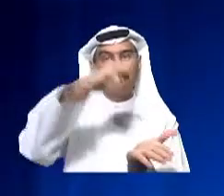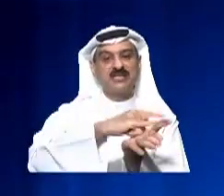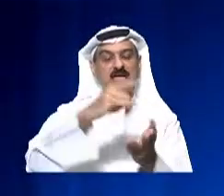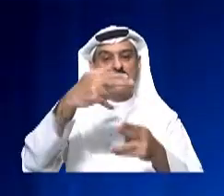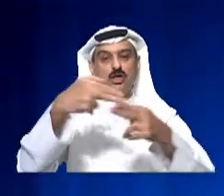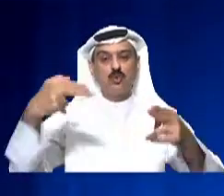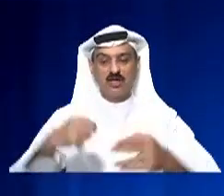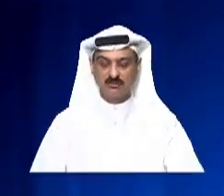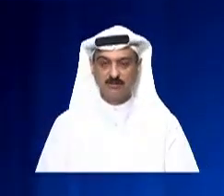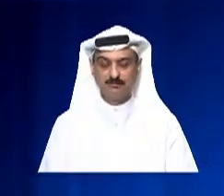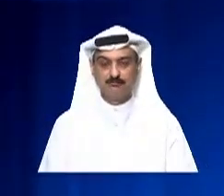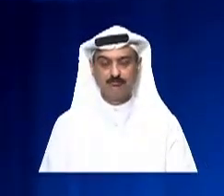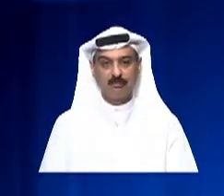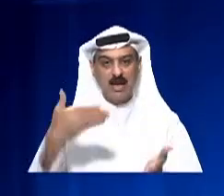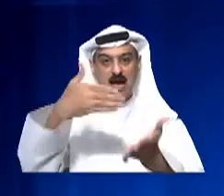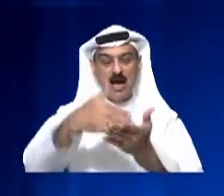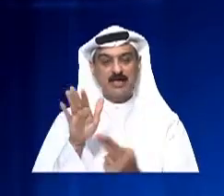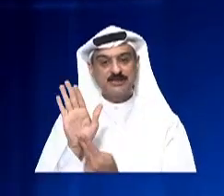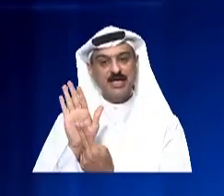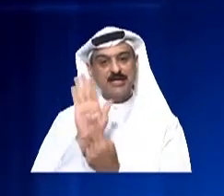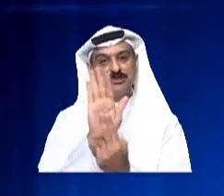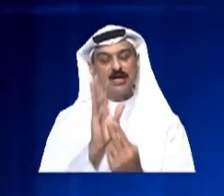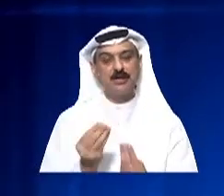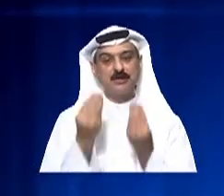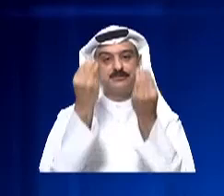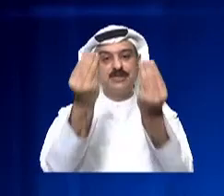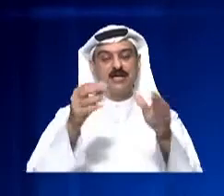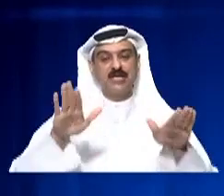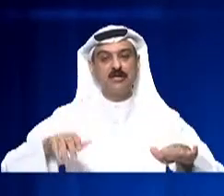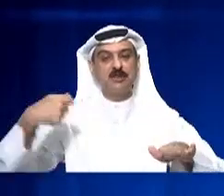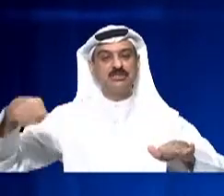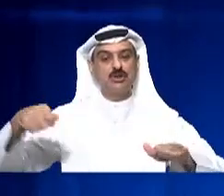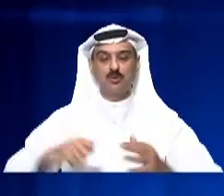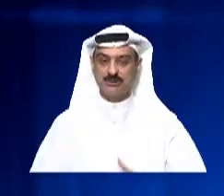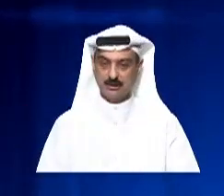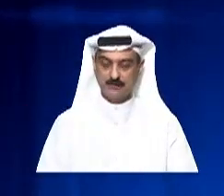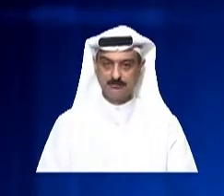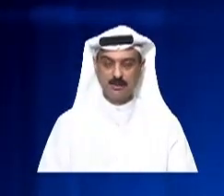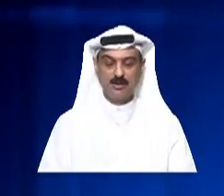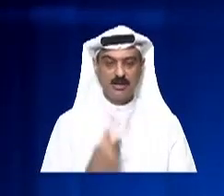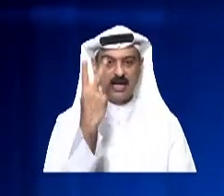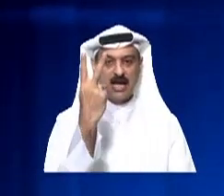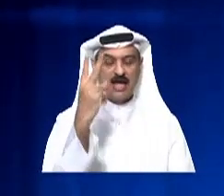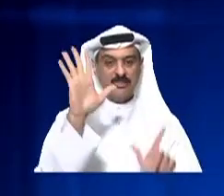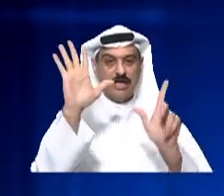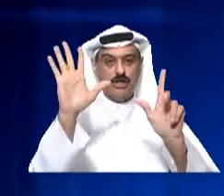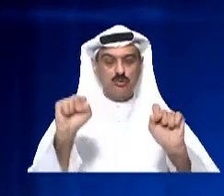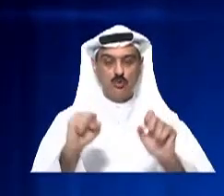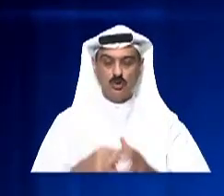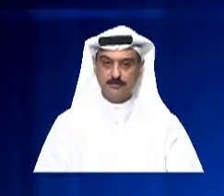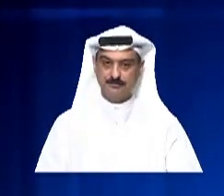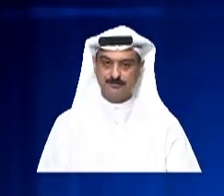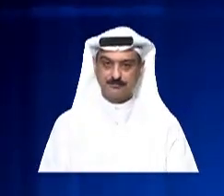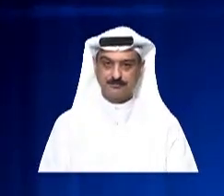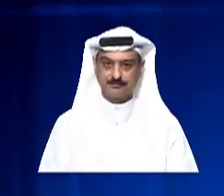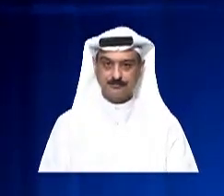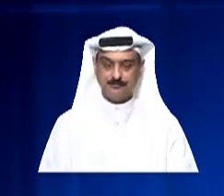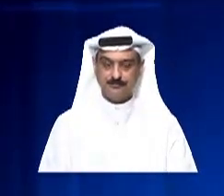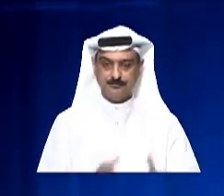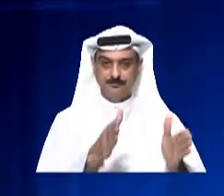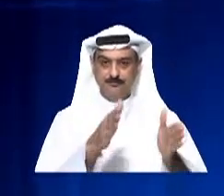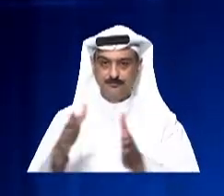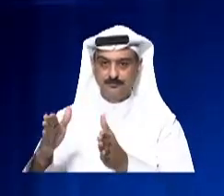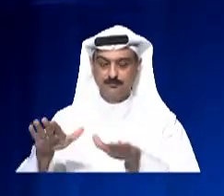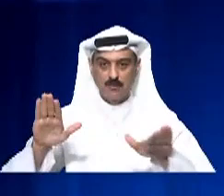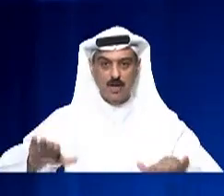وموافاة مجلس الوزراء بما ينتهي إليه الأمر، وذلك خلال أسبوعين من تاريخه. ثم أحيط مجلس